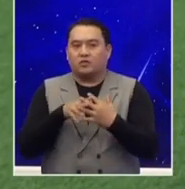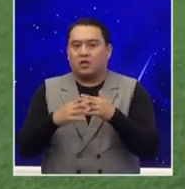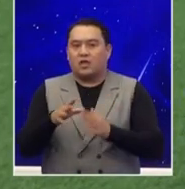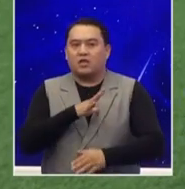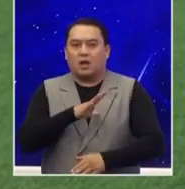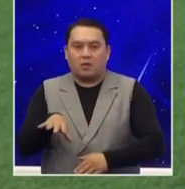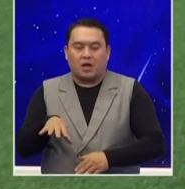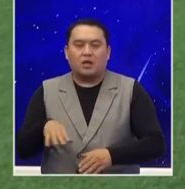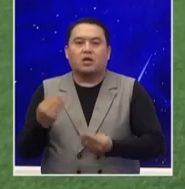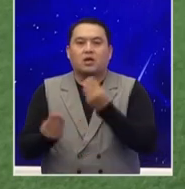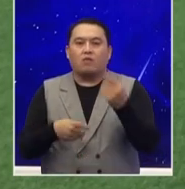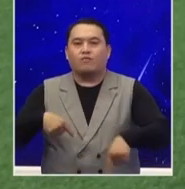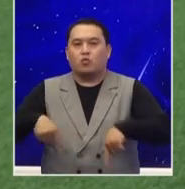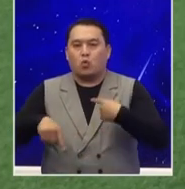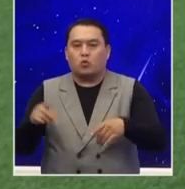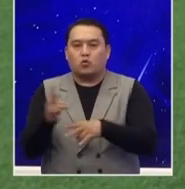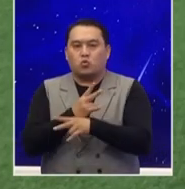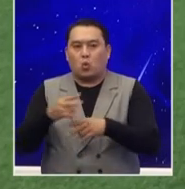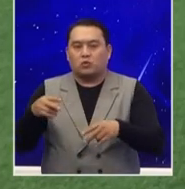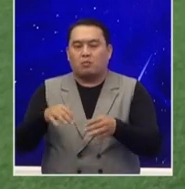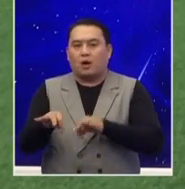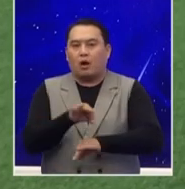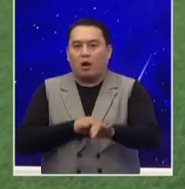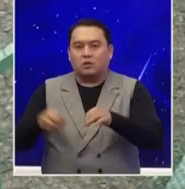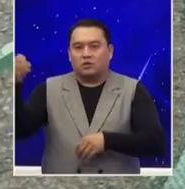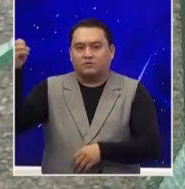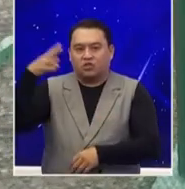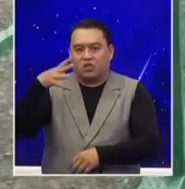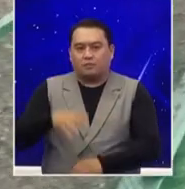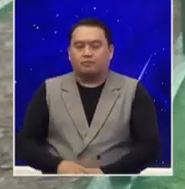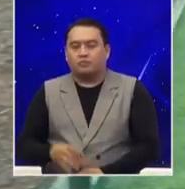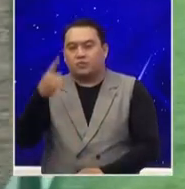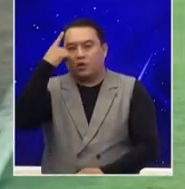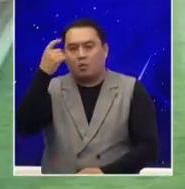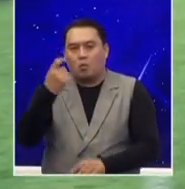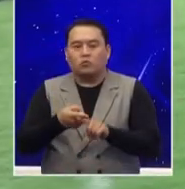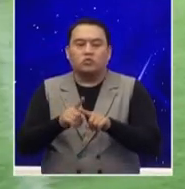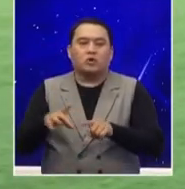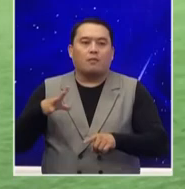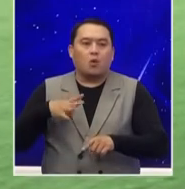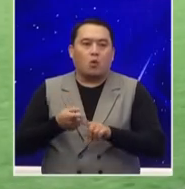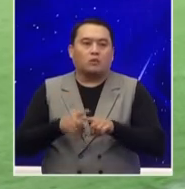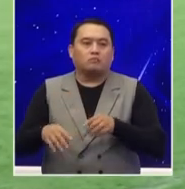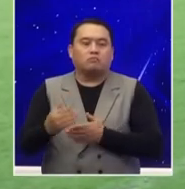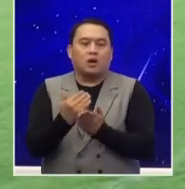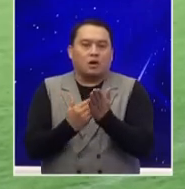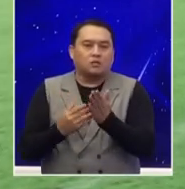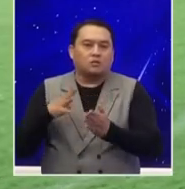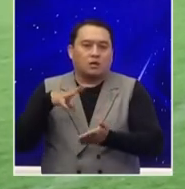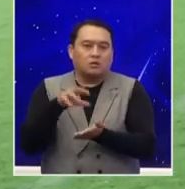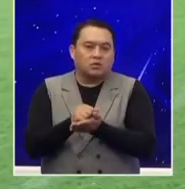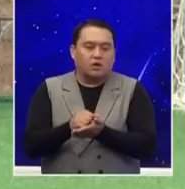было здесь можно играть футбол и ночью проектом было предусмотрено освещение напомню в алматинской области на реализацию программу дорожная карта